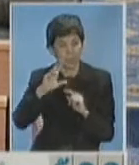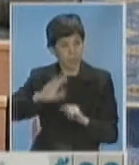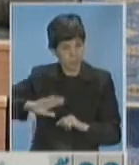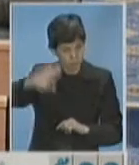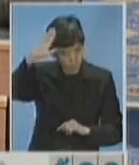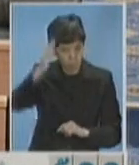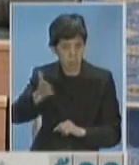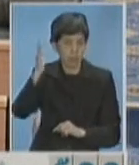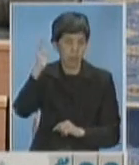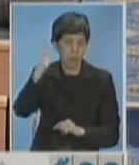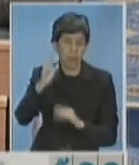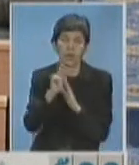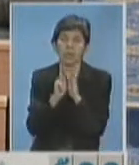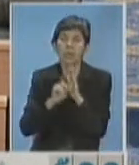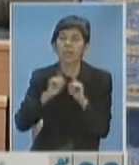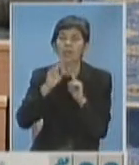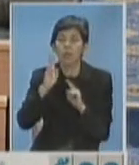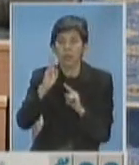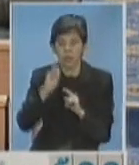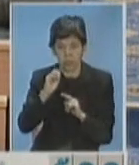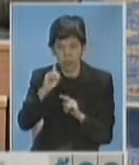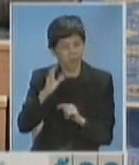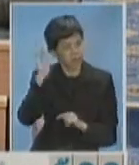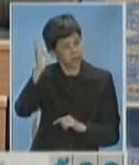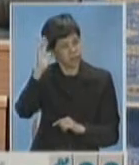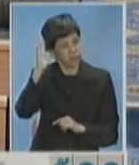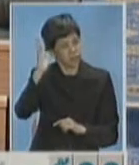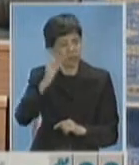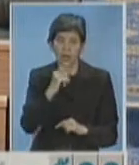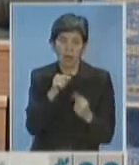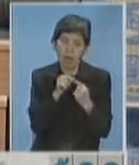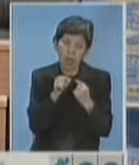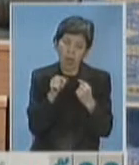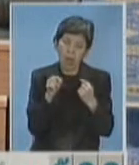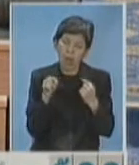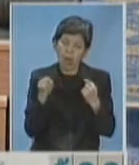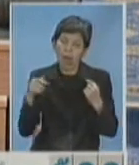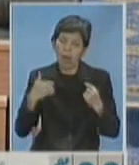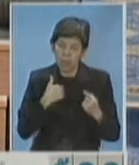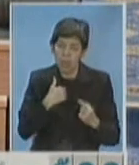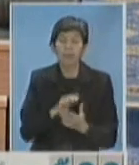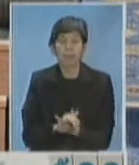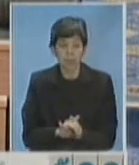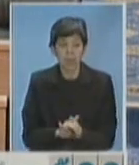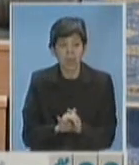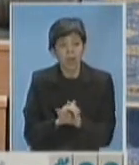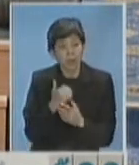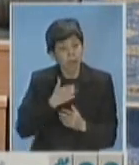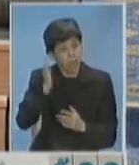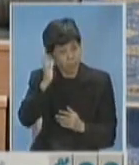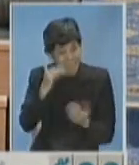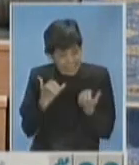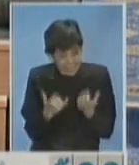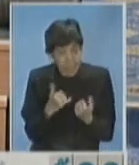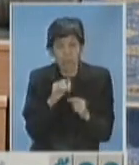งท่านผู้อภิปรายตามข้อที่61เป็นการอภิปรายที่นอกประเด็นท่านประธานครับเนื้อหาที่เรากำลังอภิปราย